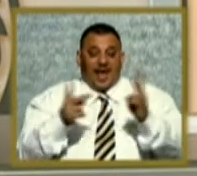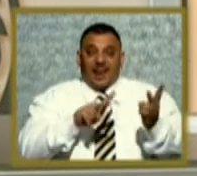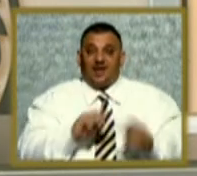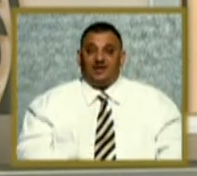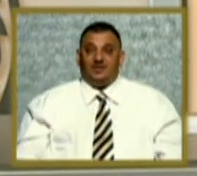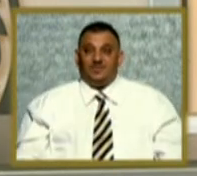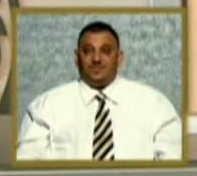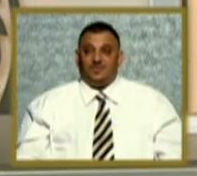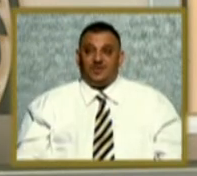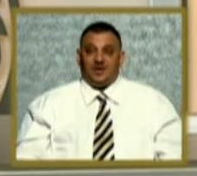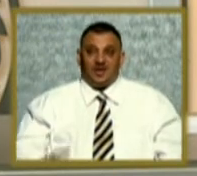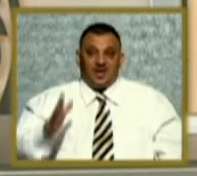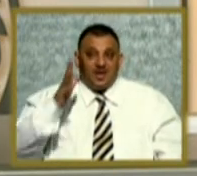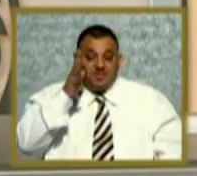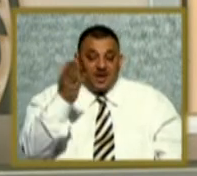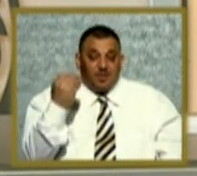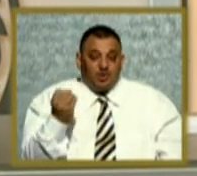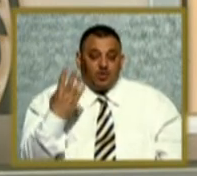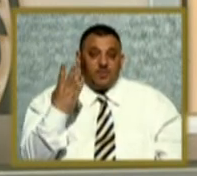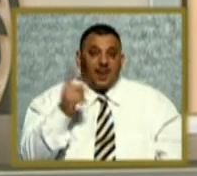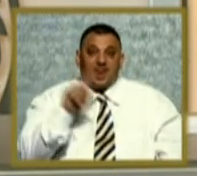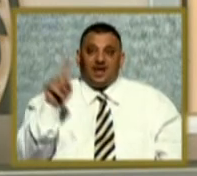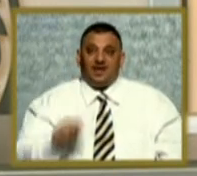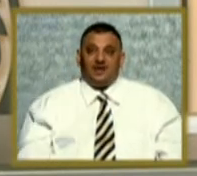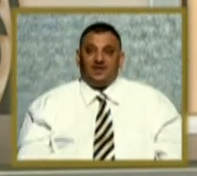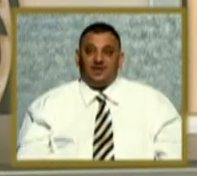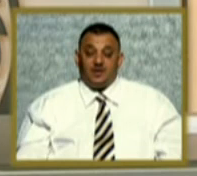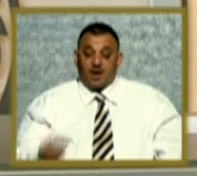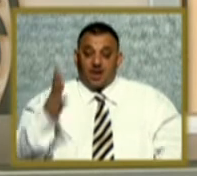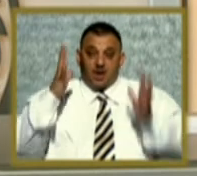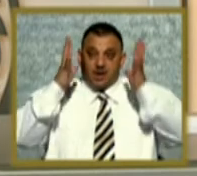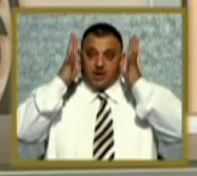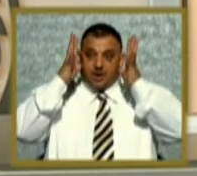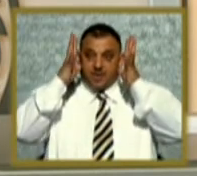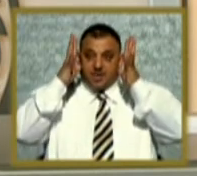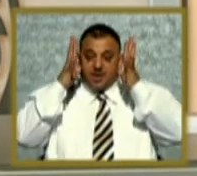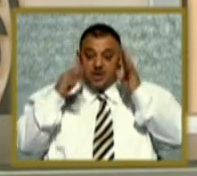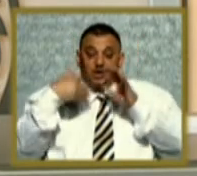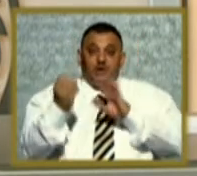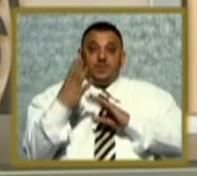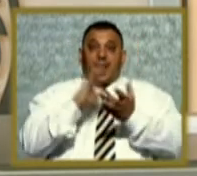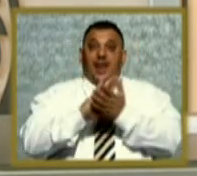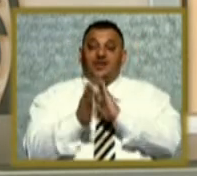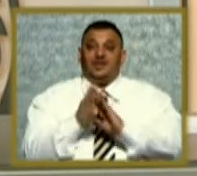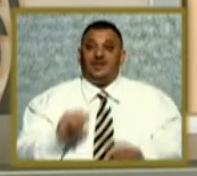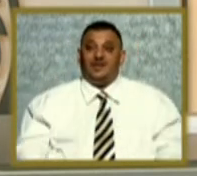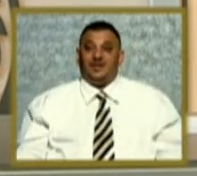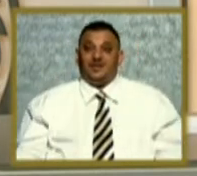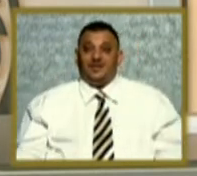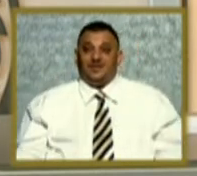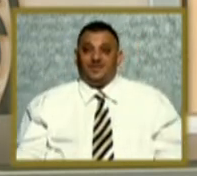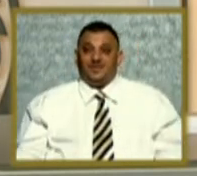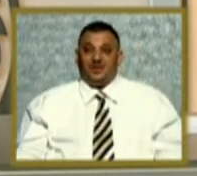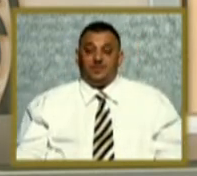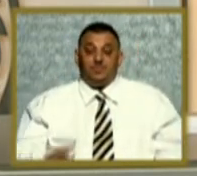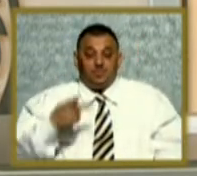أخت الفاضلة ما تصلى قبل طلوع الشمس، لأن الإنسان إذا صلى الفجر ما يصلي بعد صلاة الفجر، هذا إلا لمن فاتته الصلاة